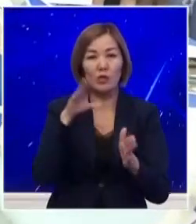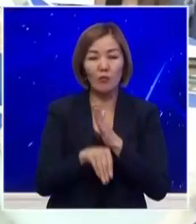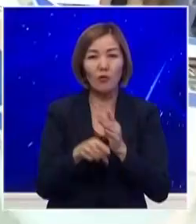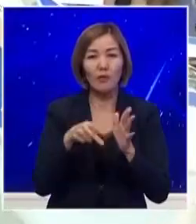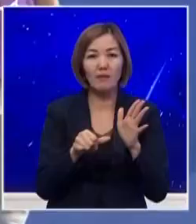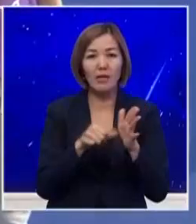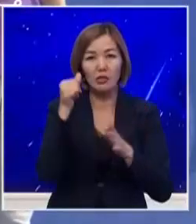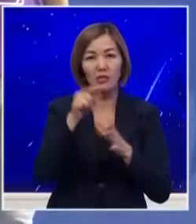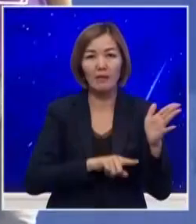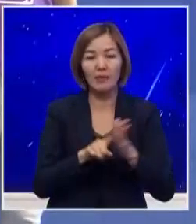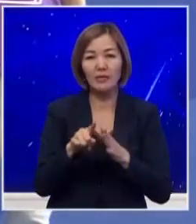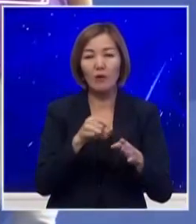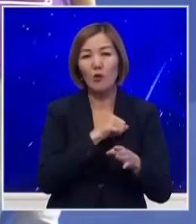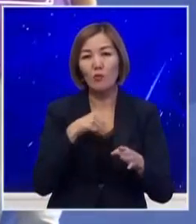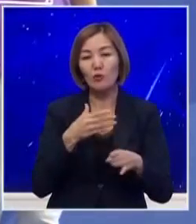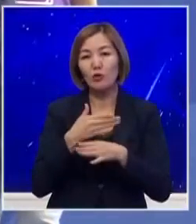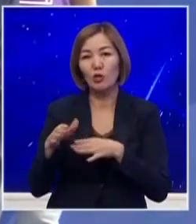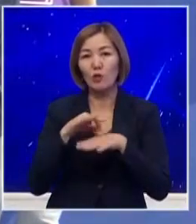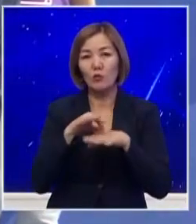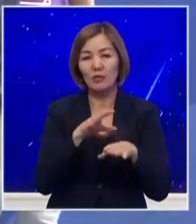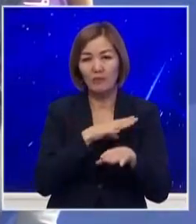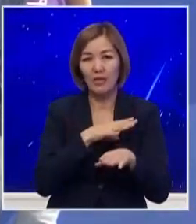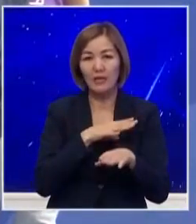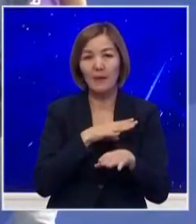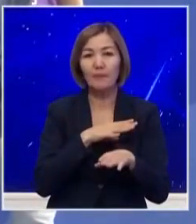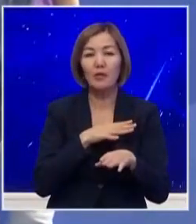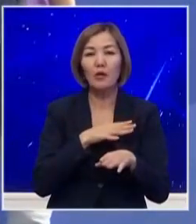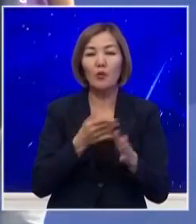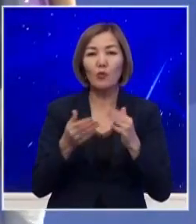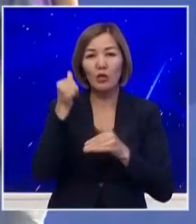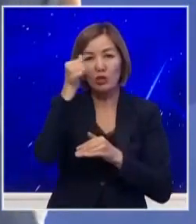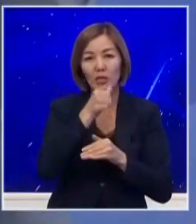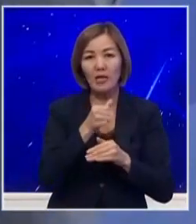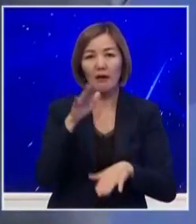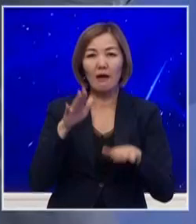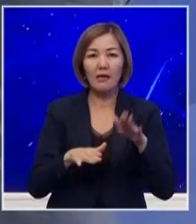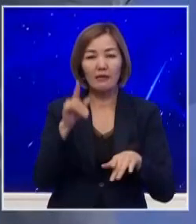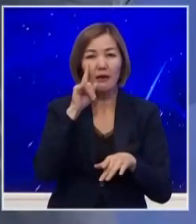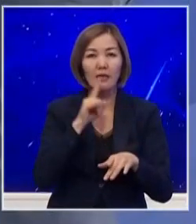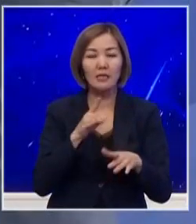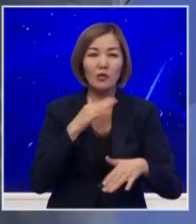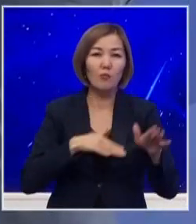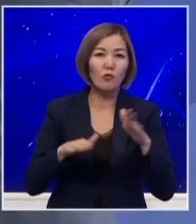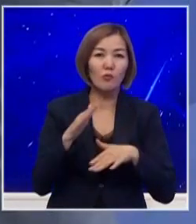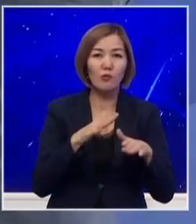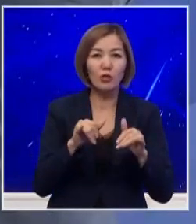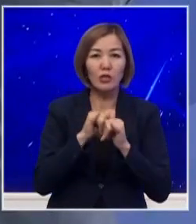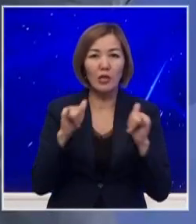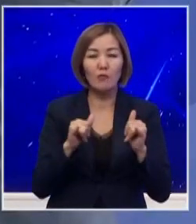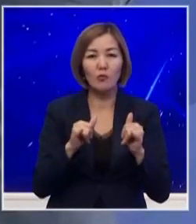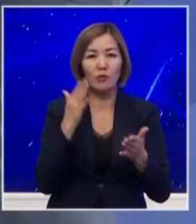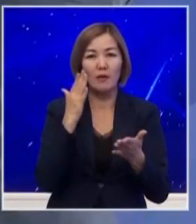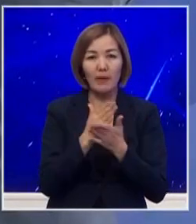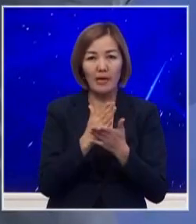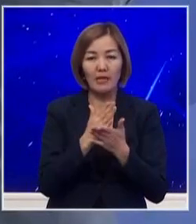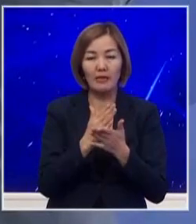болып, 2006 жылдан бері жеке дара өткізіліп келеді. Осының арқасында өткен жылдарға қарағанда еліміз бойынша жүзу спортында